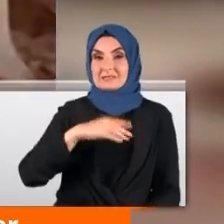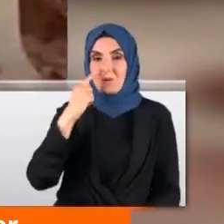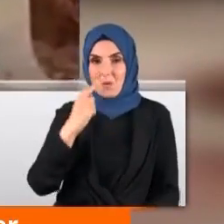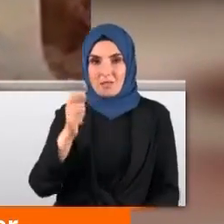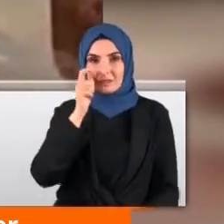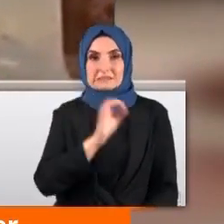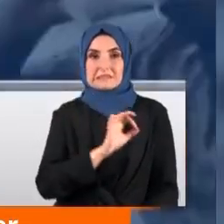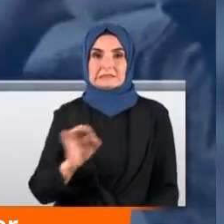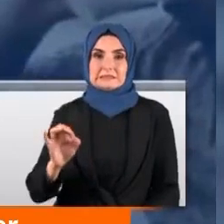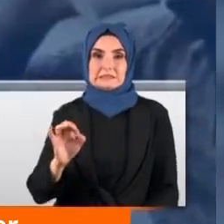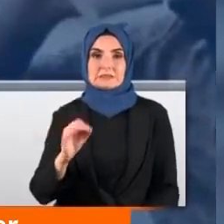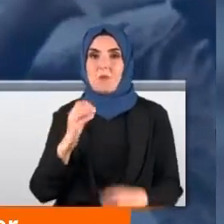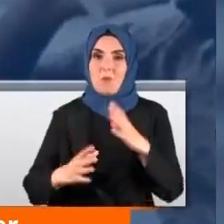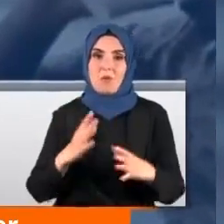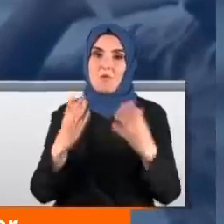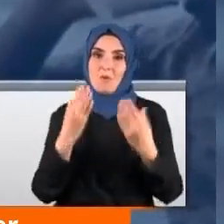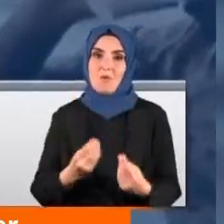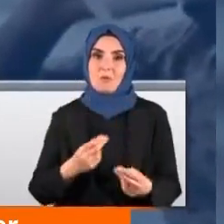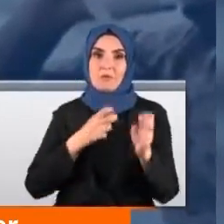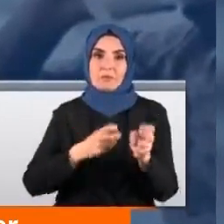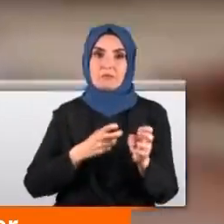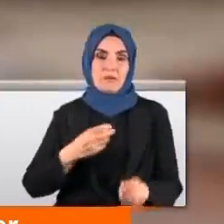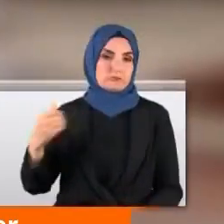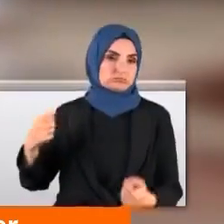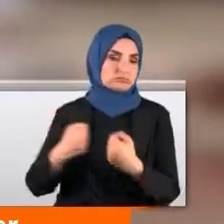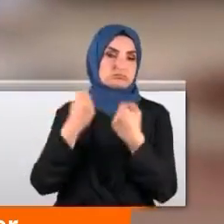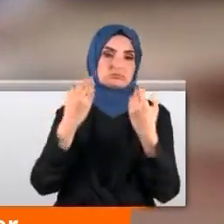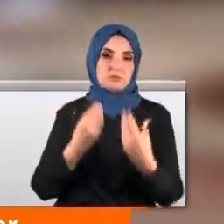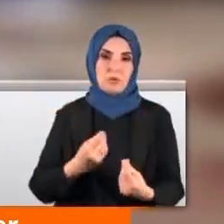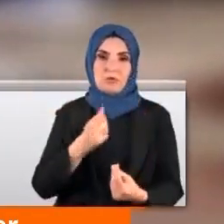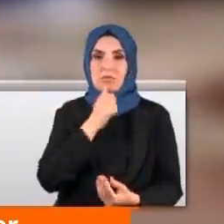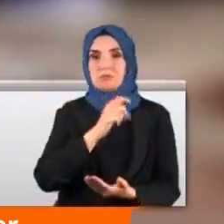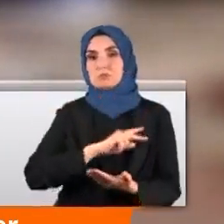davranınca olanlar oldu. Tren çarpan adam kendini yerde buldu.